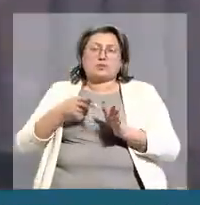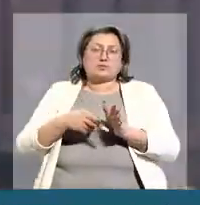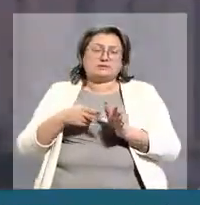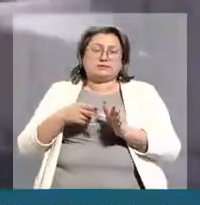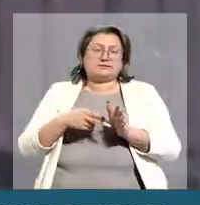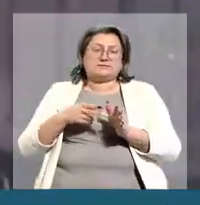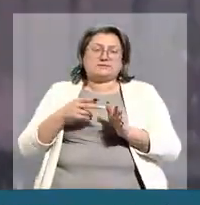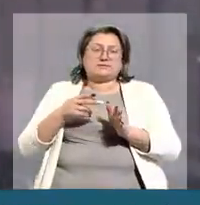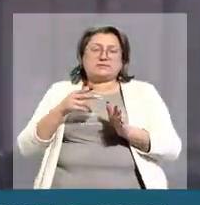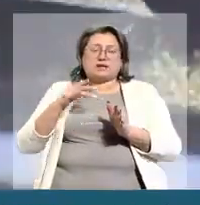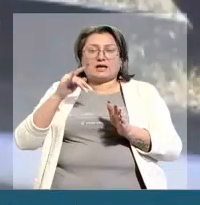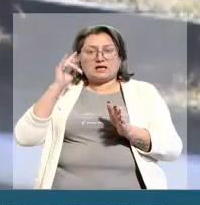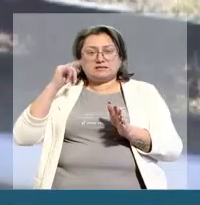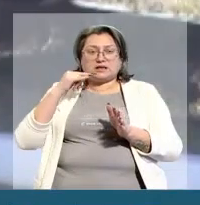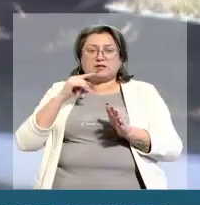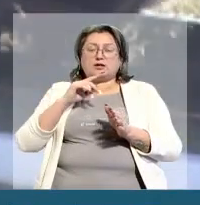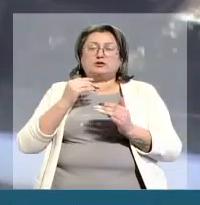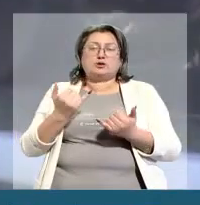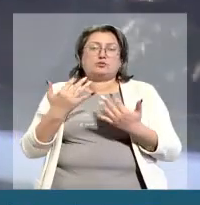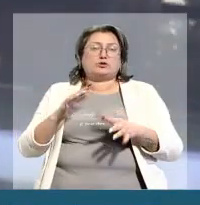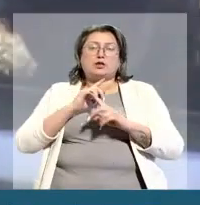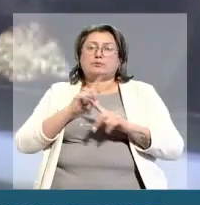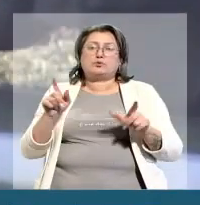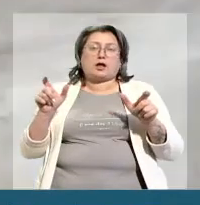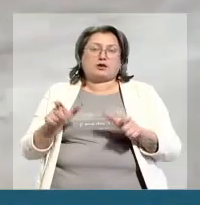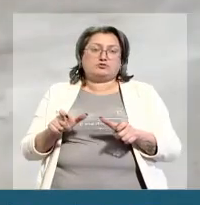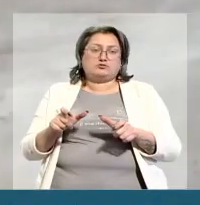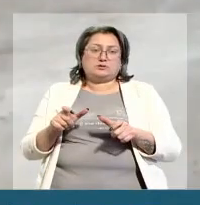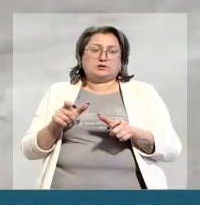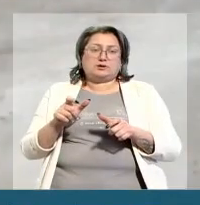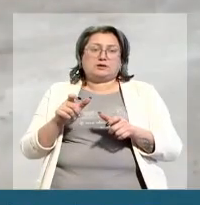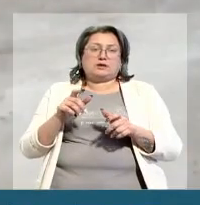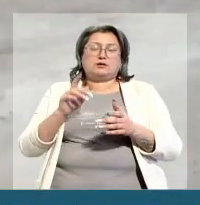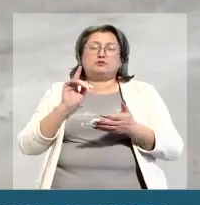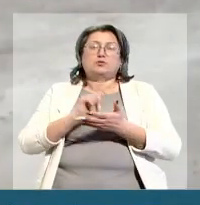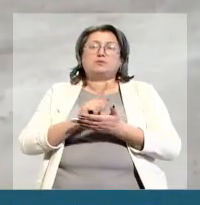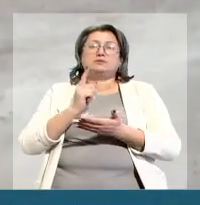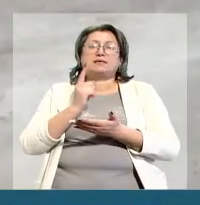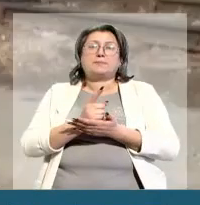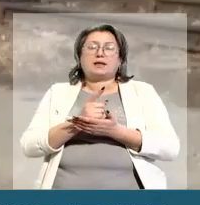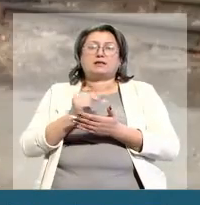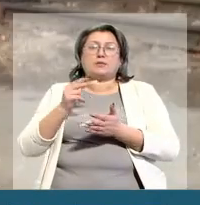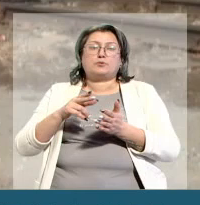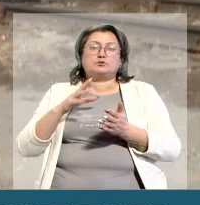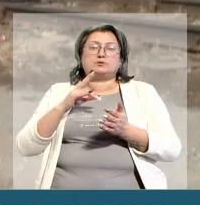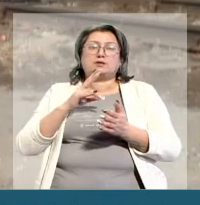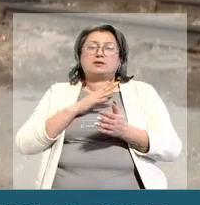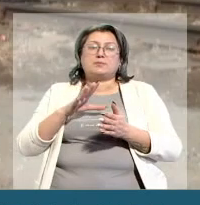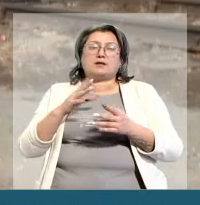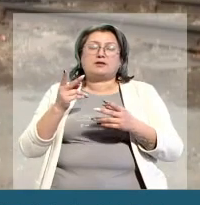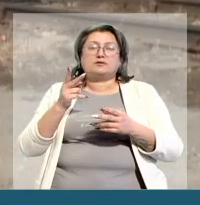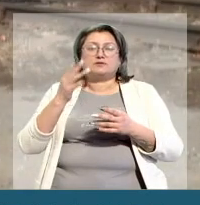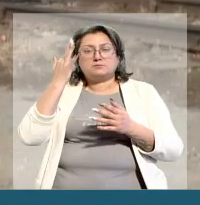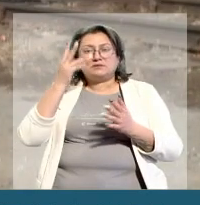қойылмайтынын ескертті. Бұл ретте бидайды әкелуге енгізілген тыйым екі жақты түсіндіруді қажет қылмау үшін Ауыл шаруашылығы